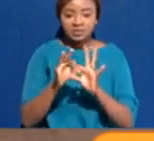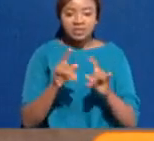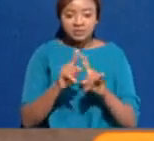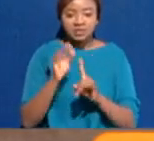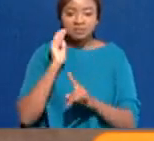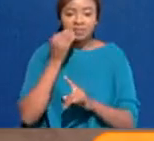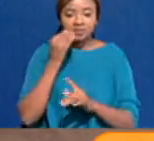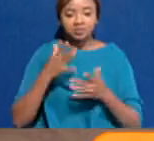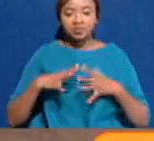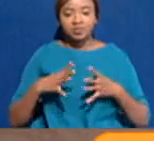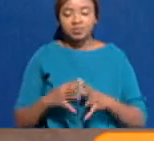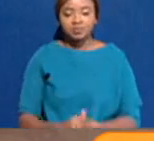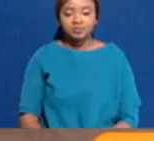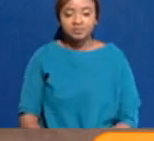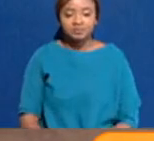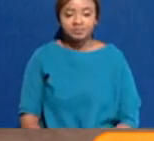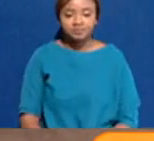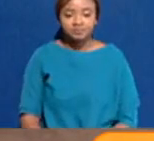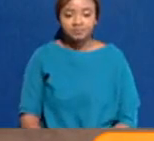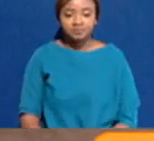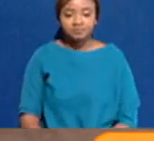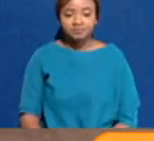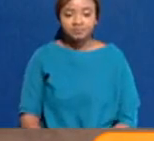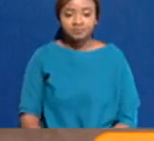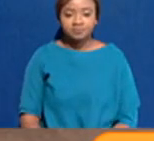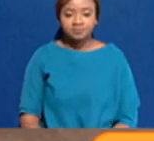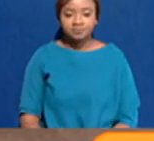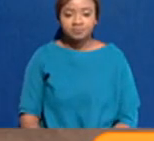Isiolo. Bonface Barasa, Runinga